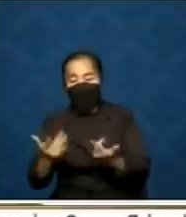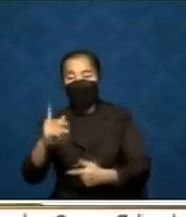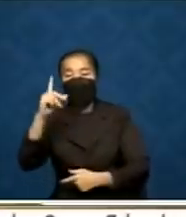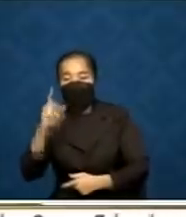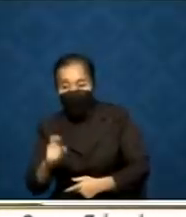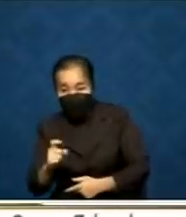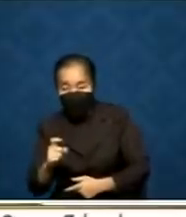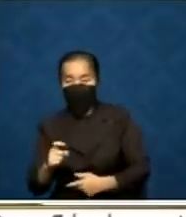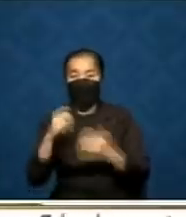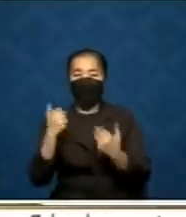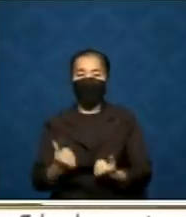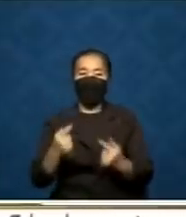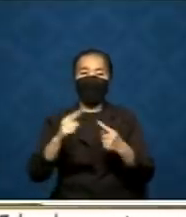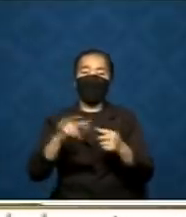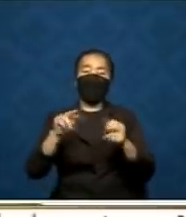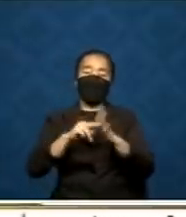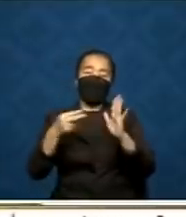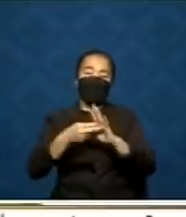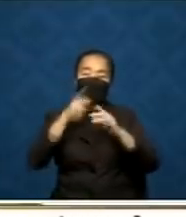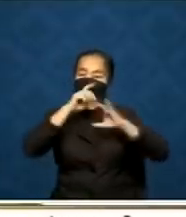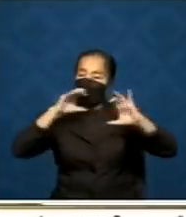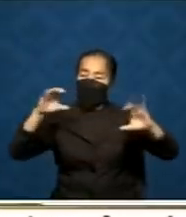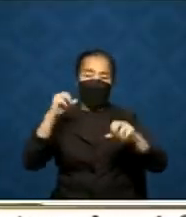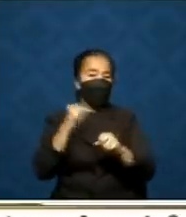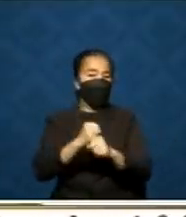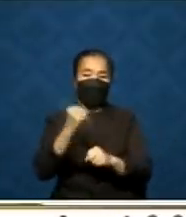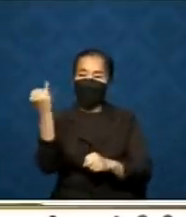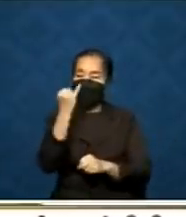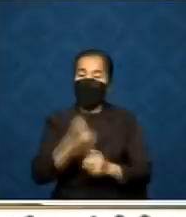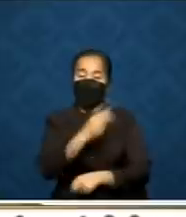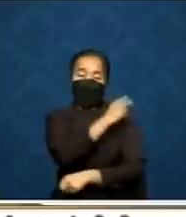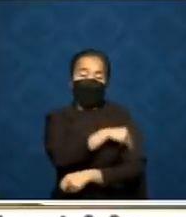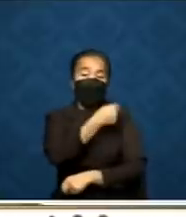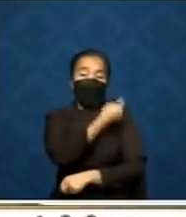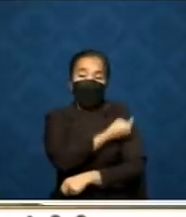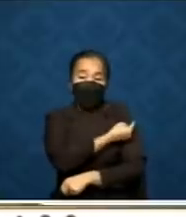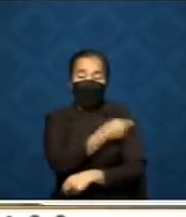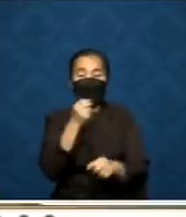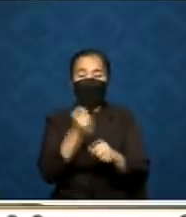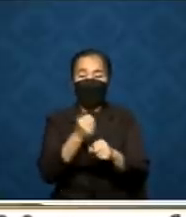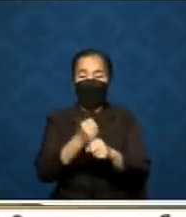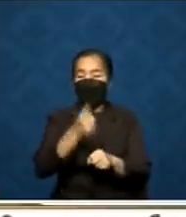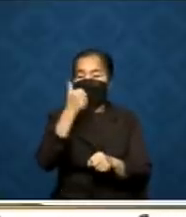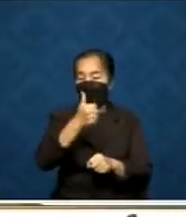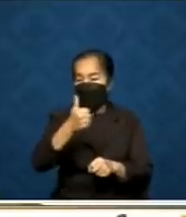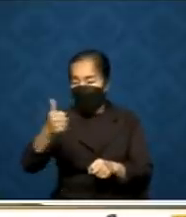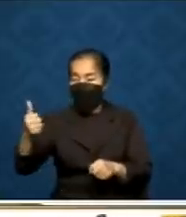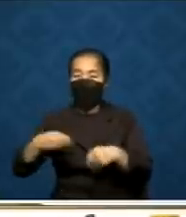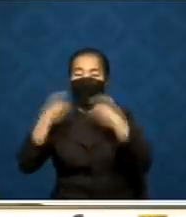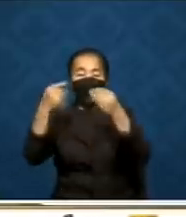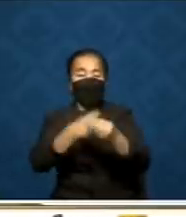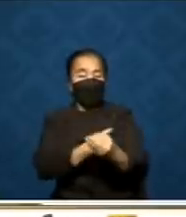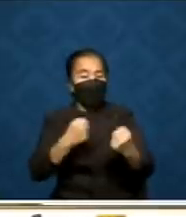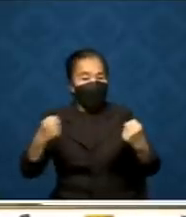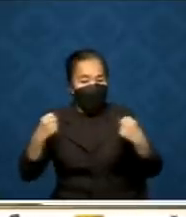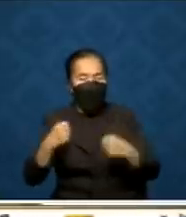แล้วก็น่าจะต้องบอกถึงความบกพร่องของรัฐที่ท่านบอกว่าระบบสาสุขไม่ล้มเหลวยังดีอยากได้ค่าให้กำลังใจคณะการ